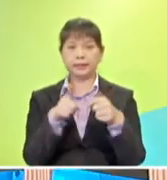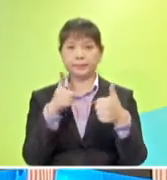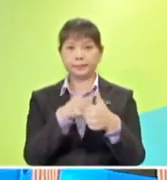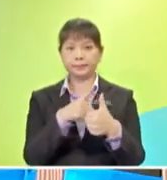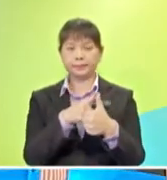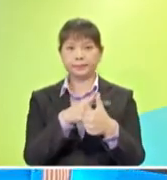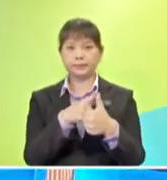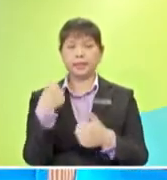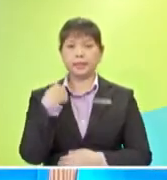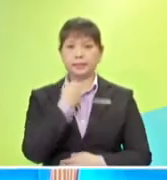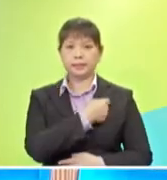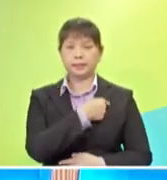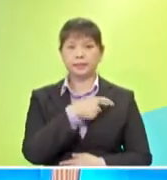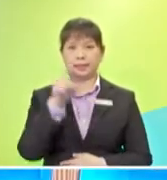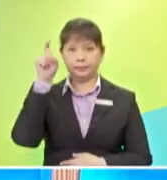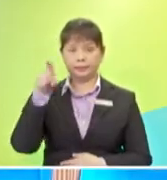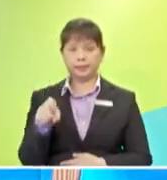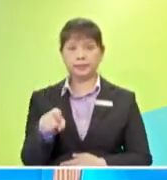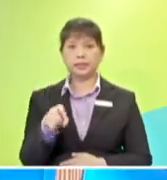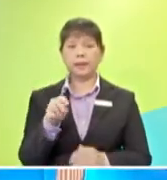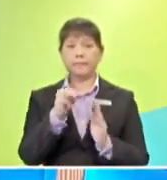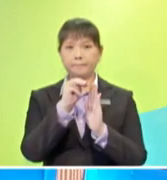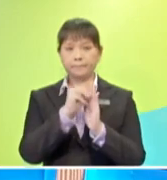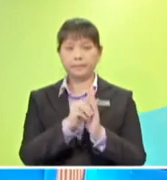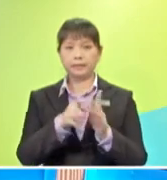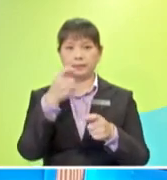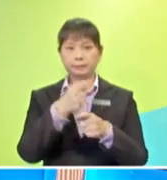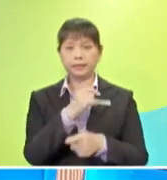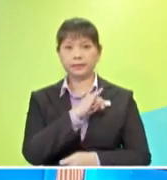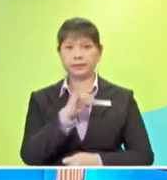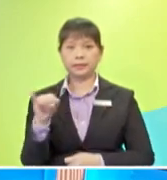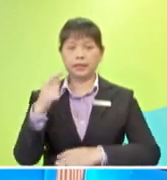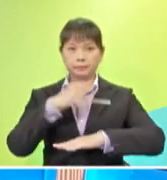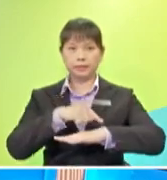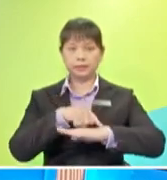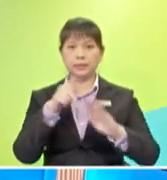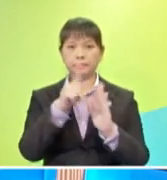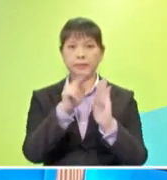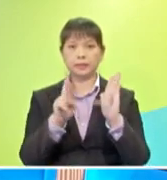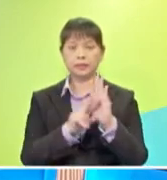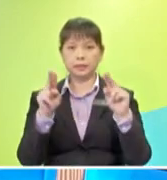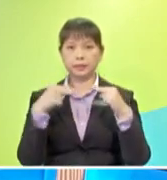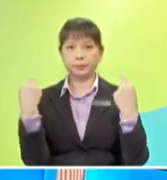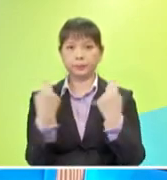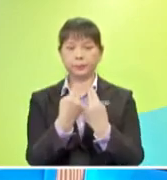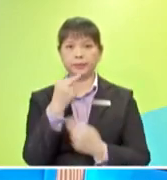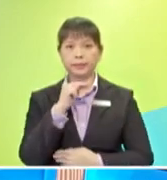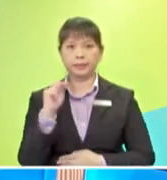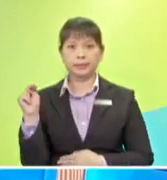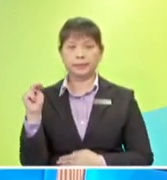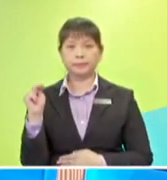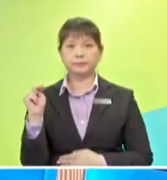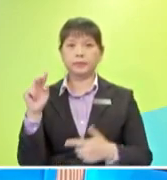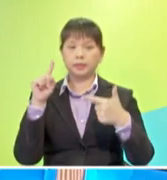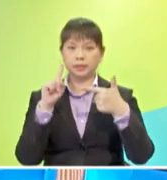kita mesti menepati masa perhimpunan oke yang kedua boleh baca